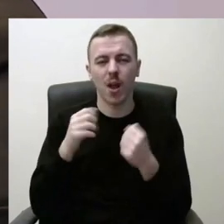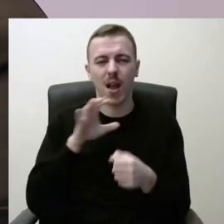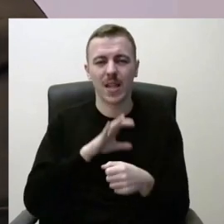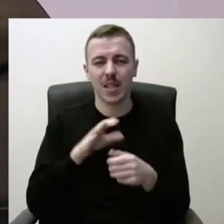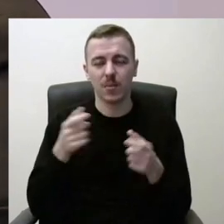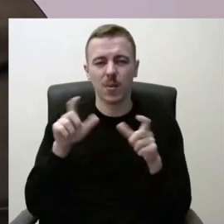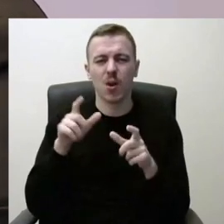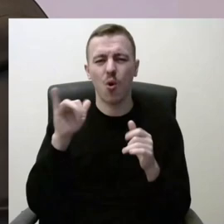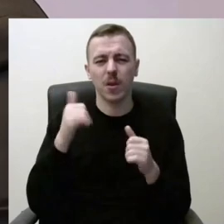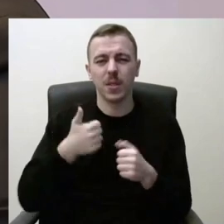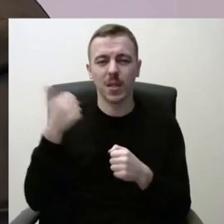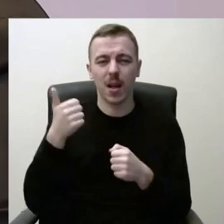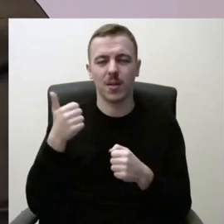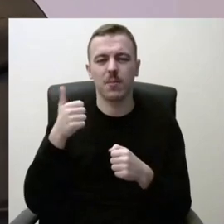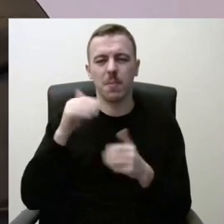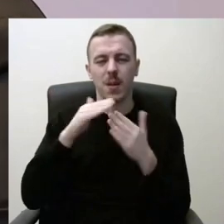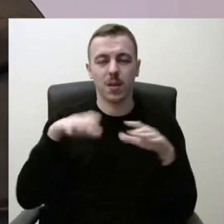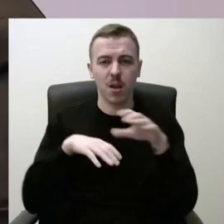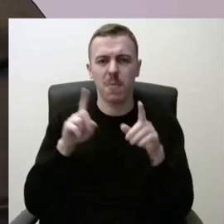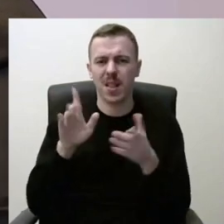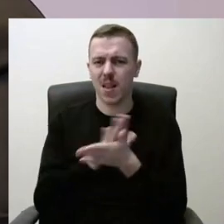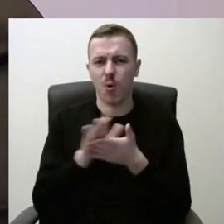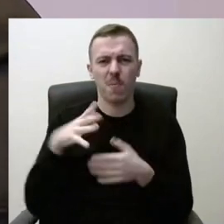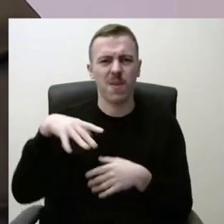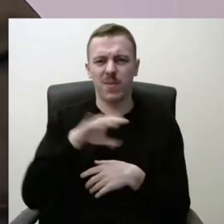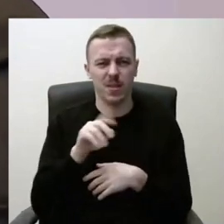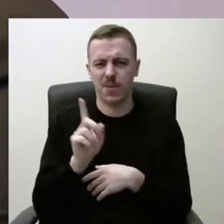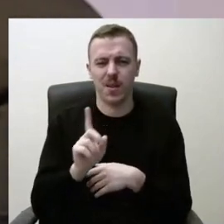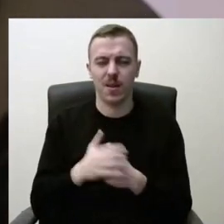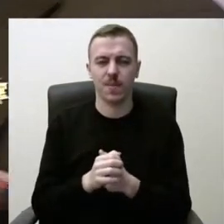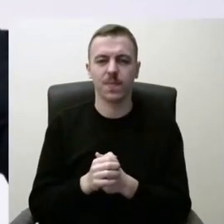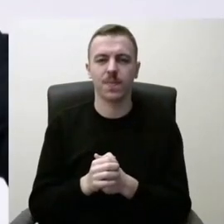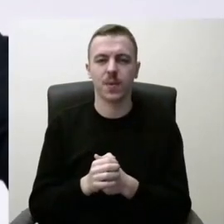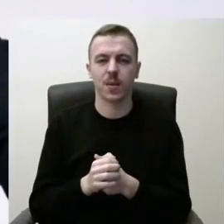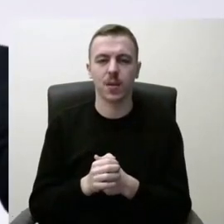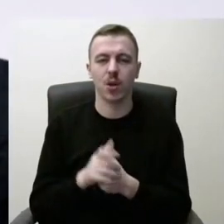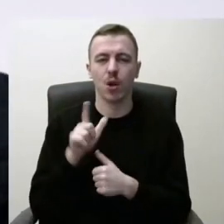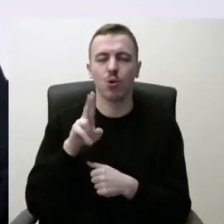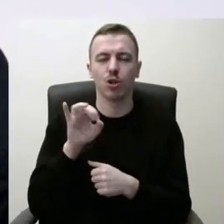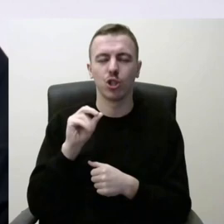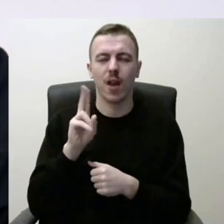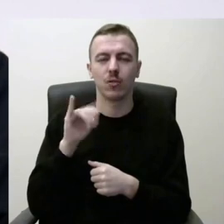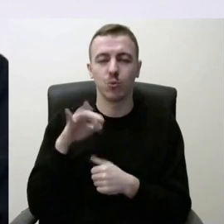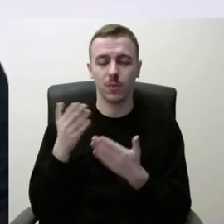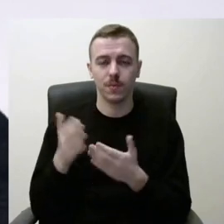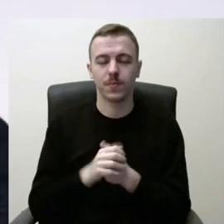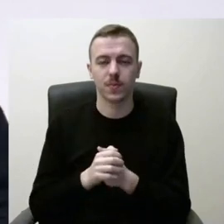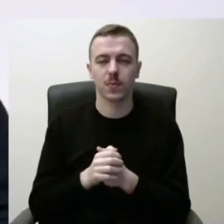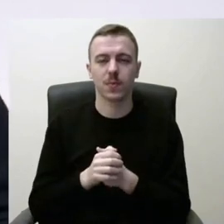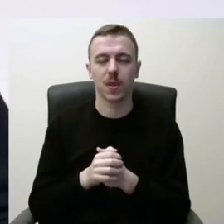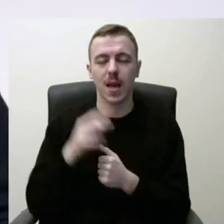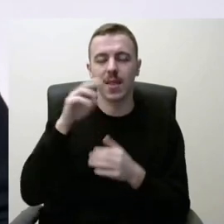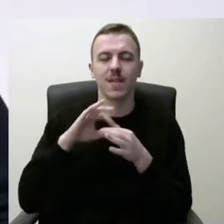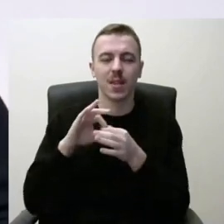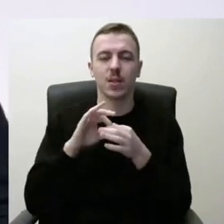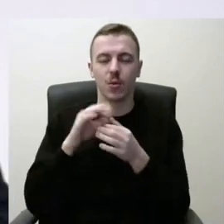kokybės gerinimą, infrastruktūros gerinimą, bet ne nemokamą transportą visiems, tik tiem, kam jų reikia. Ponas Lukševičius. Tėvynės sąjunga mato šios